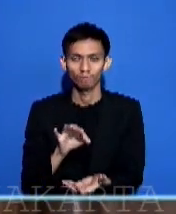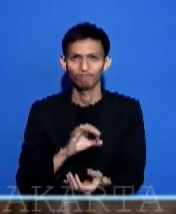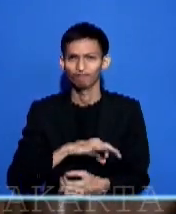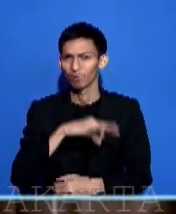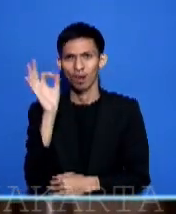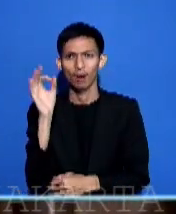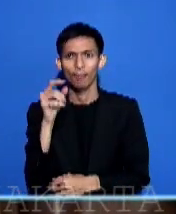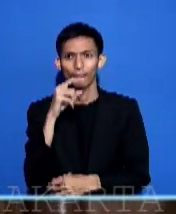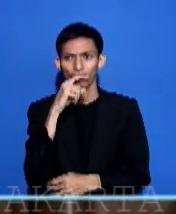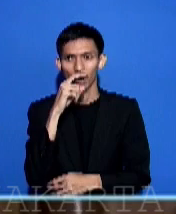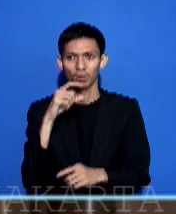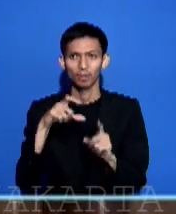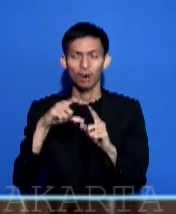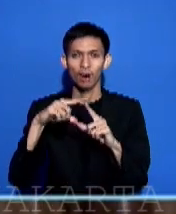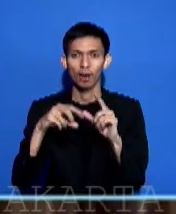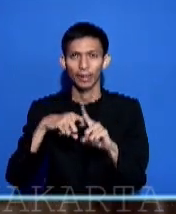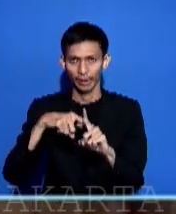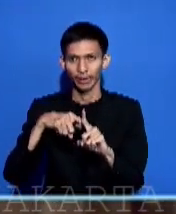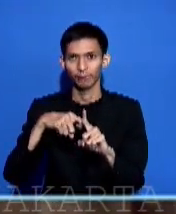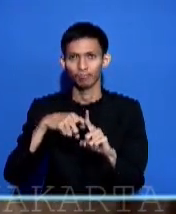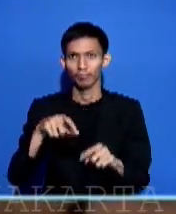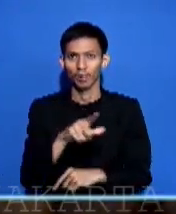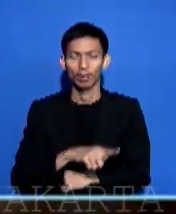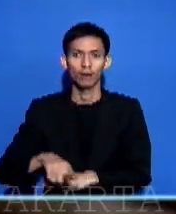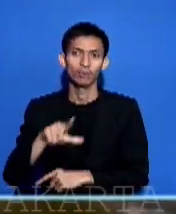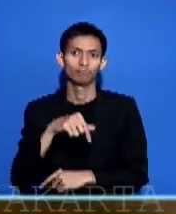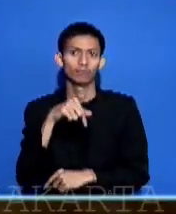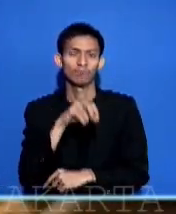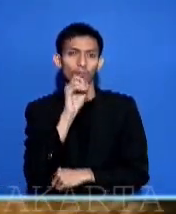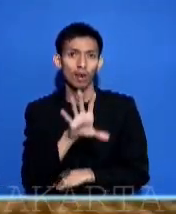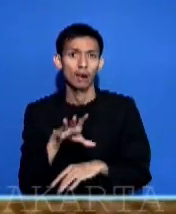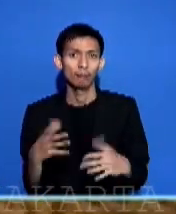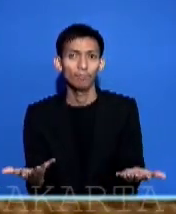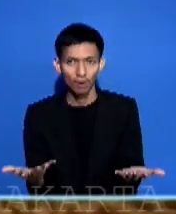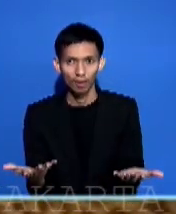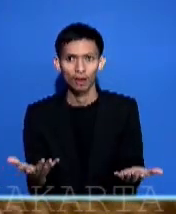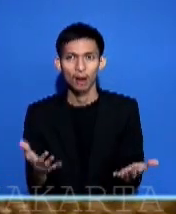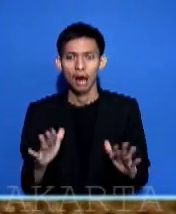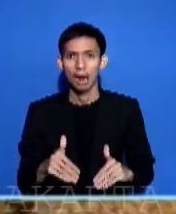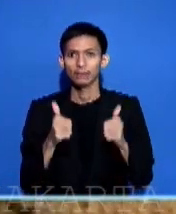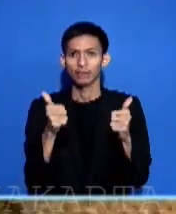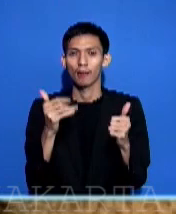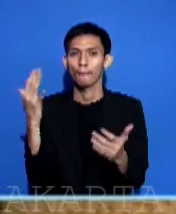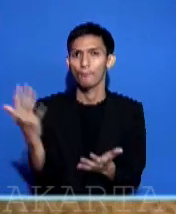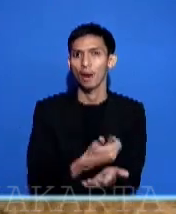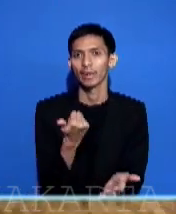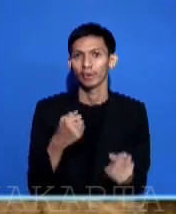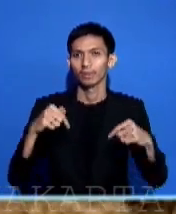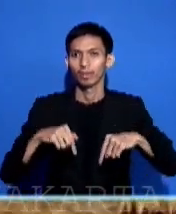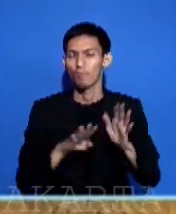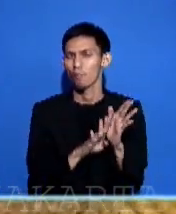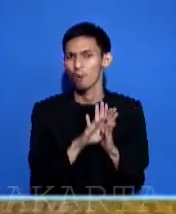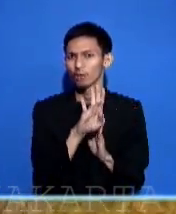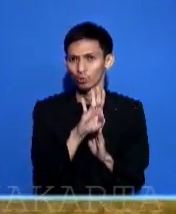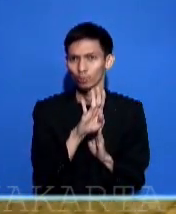Sadek. Warga Bugilan, Kecamatan Candi Mulyo mengatakan, hasil panen saat ini meningkat signifikan